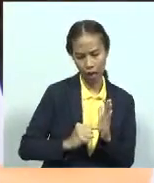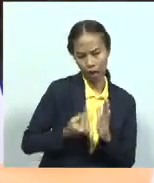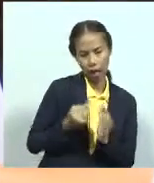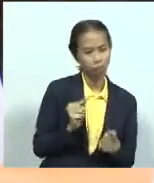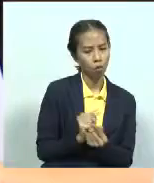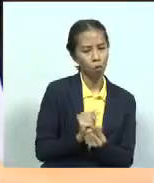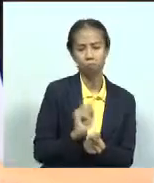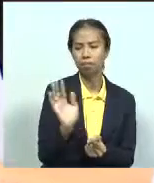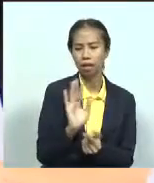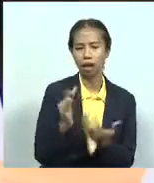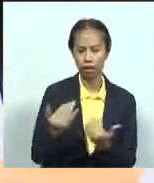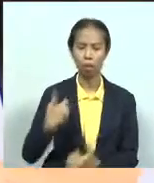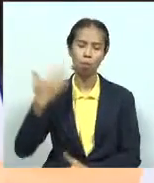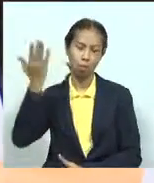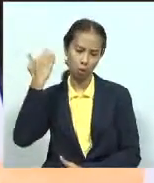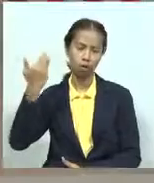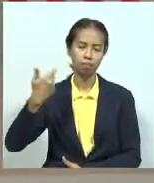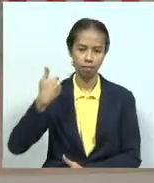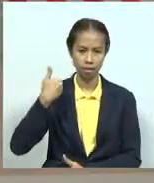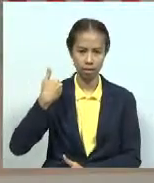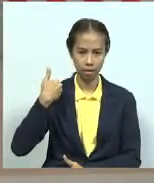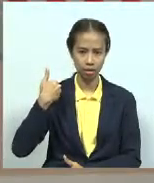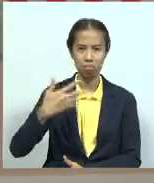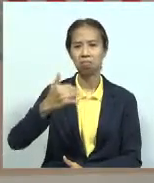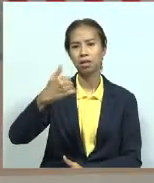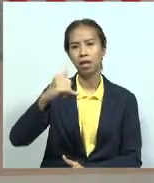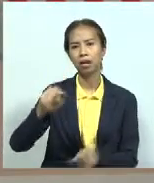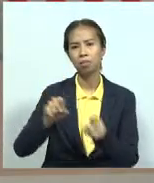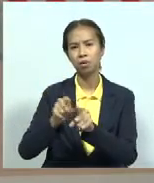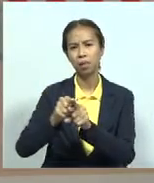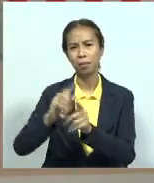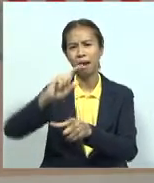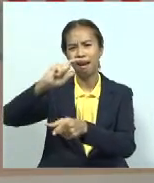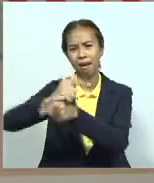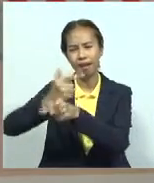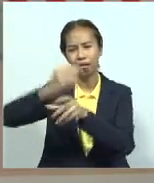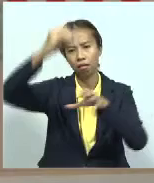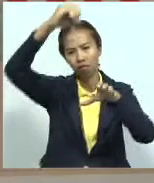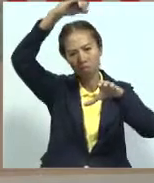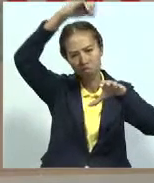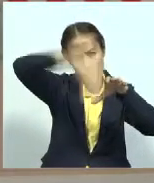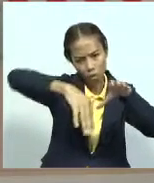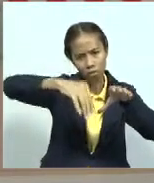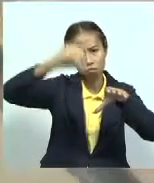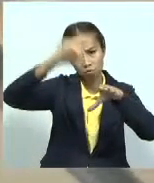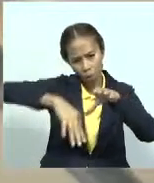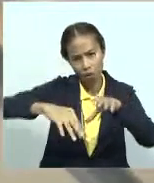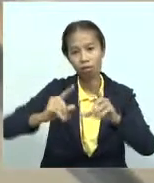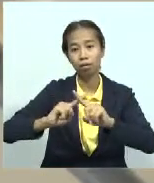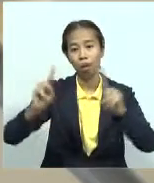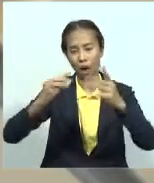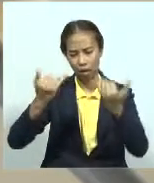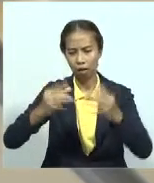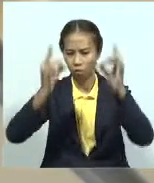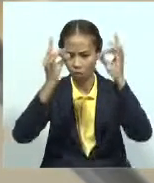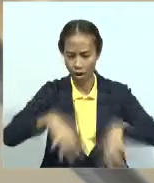แรกนะคะเกิดขึ้นมาหลายครั้งแล้วบางครั้งเนี่ยก็มีแท่งเหล็กแท่งปูนหล่นลงมาแต่ครั้งนี้ถือว่า